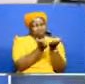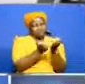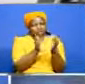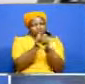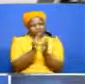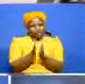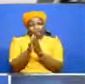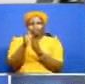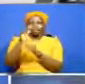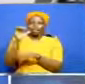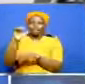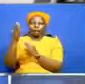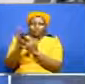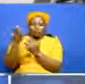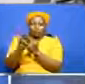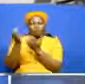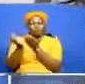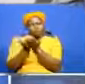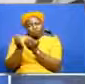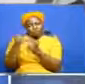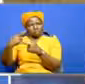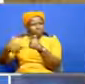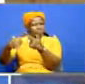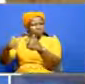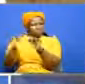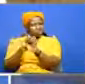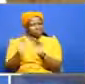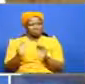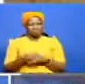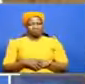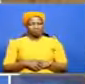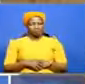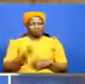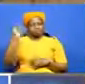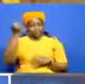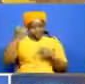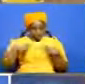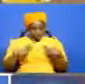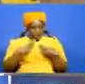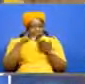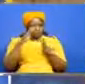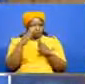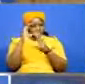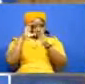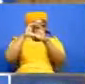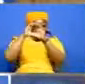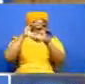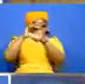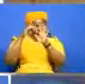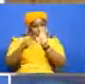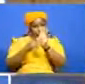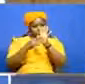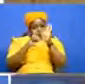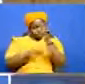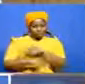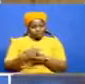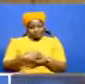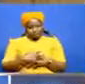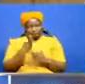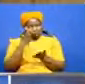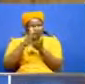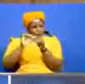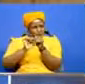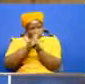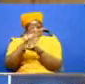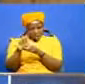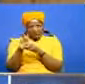zile za kadri ndizo ambazo zingali zikiendelea. Fellow Kenyans, further projections indicate that in spite of the COVID